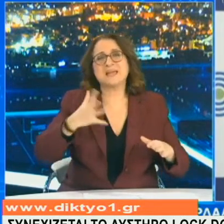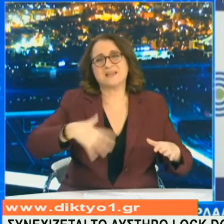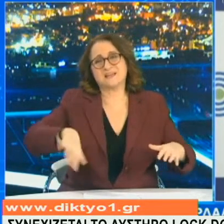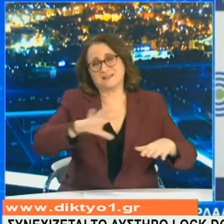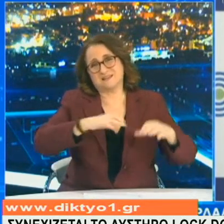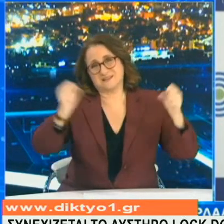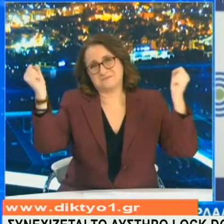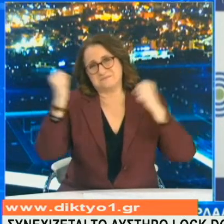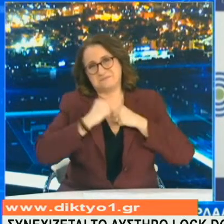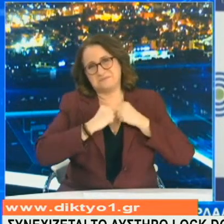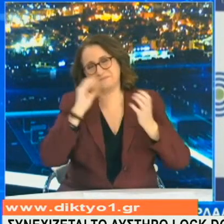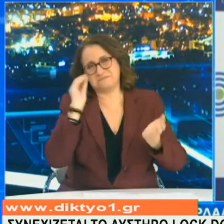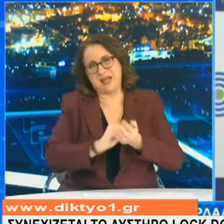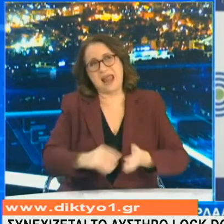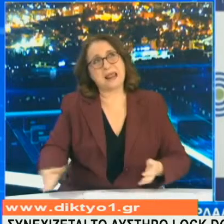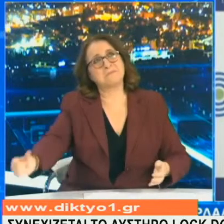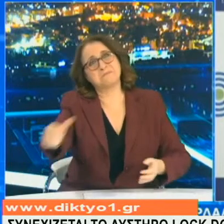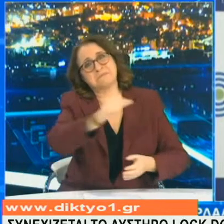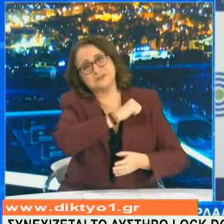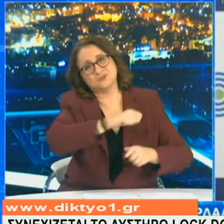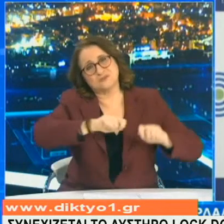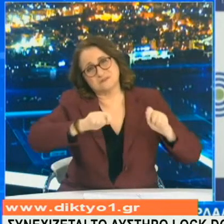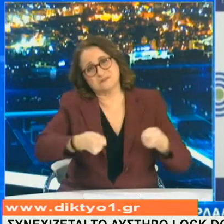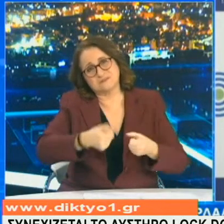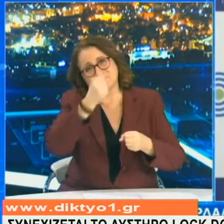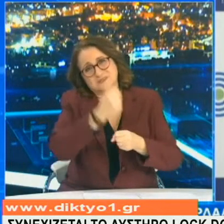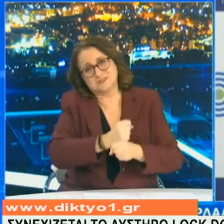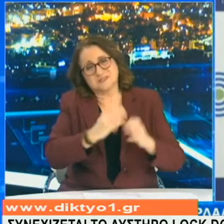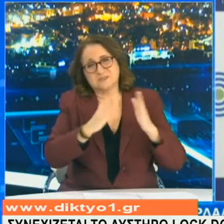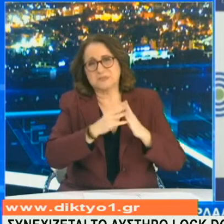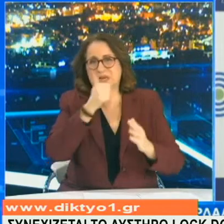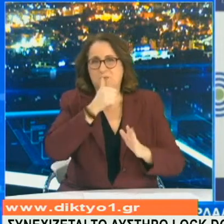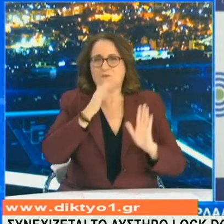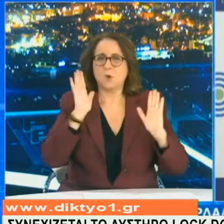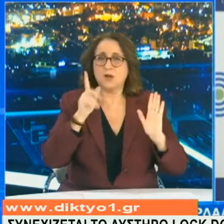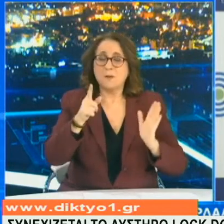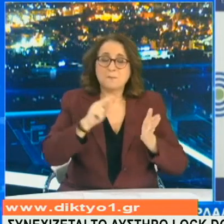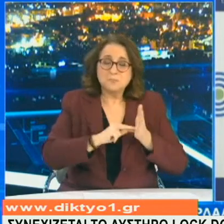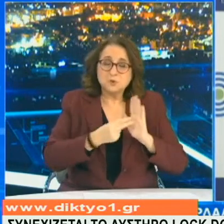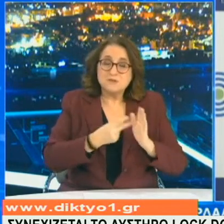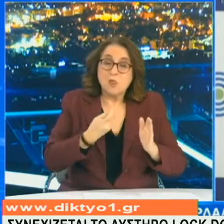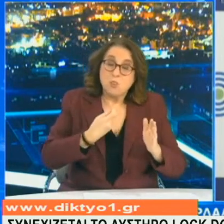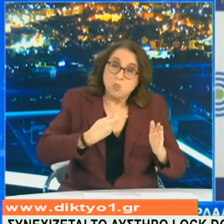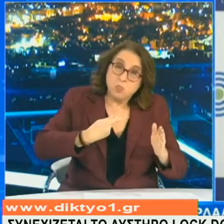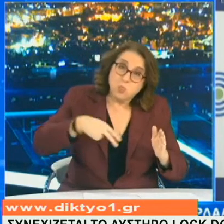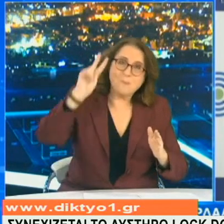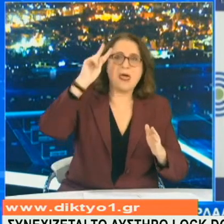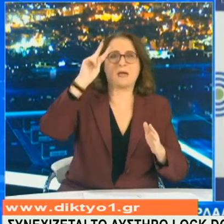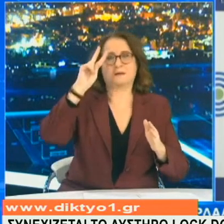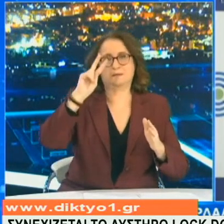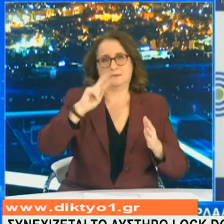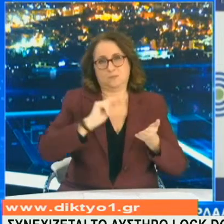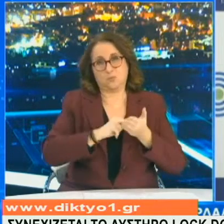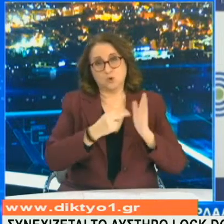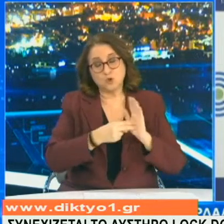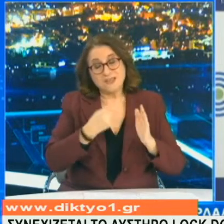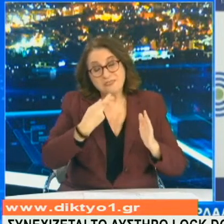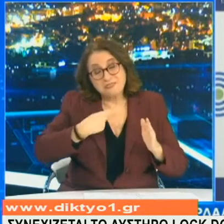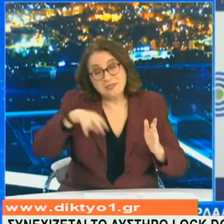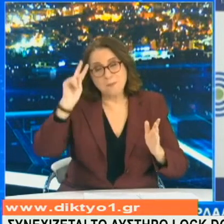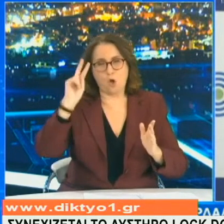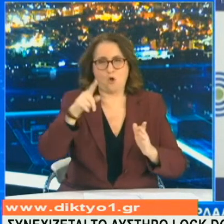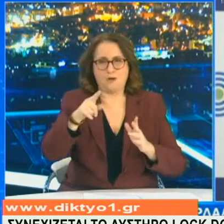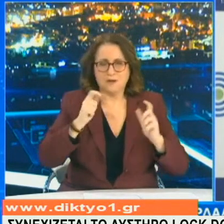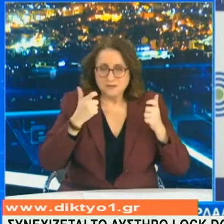που κανείς μας δεν θέλει να ξαναζήσει. Από εδώ και πέρα θα πρέπει να είμαστε διπλά προσεκτικοί. Ζητούμε την προσοχή, τη